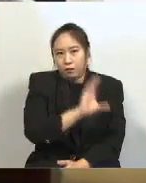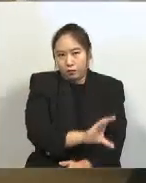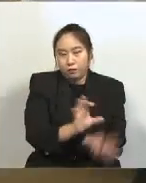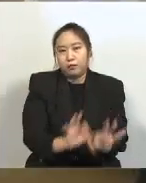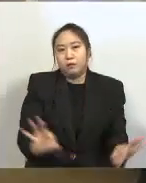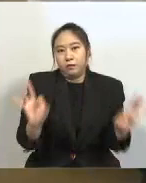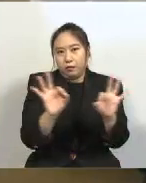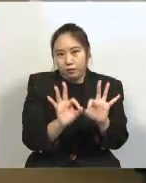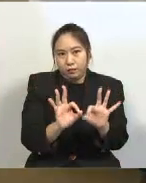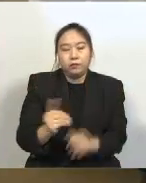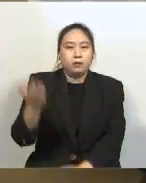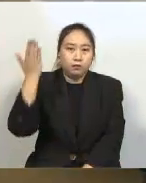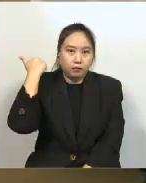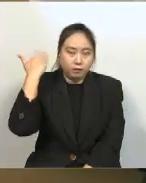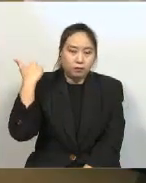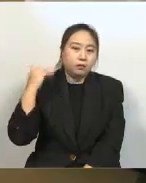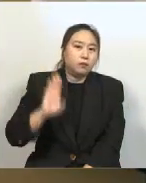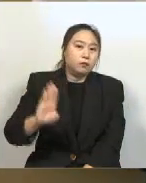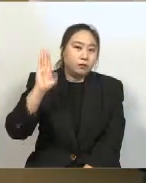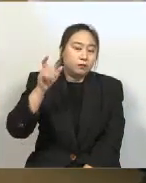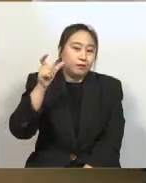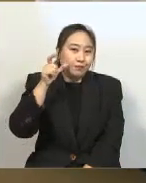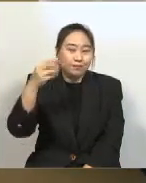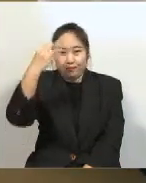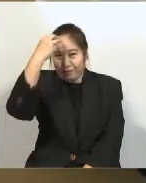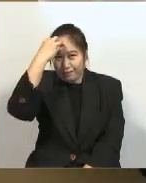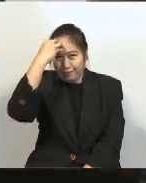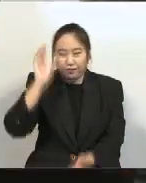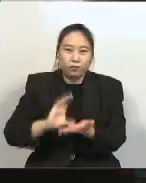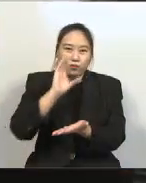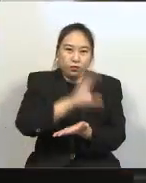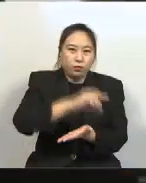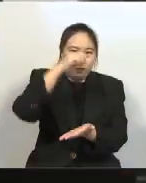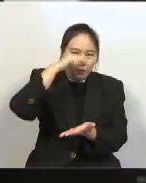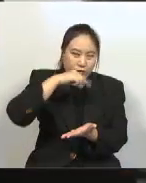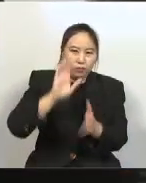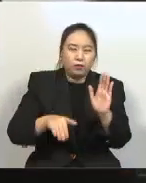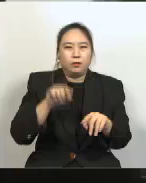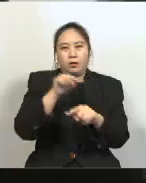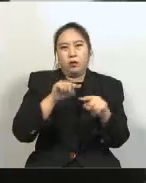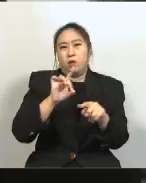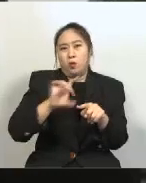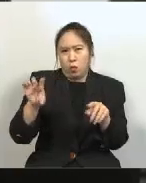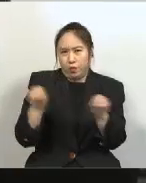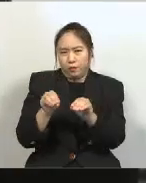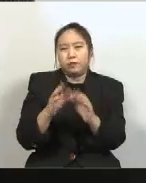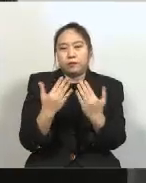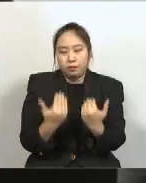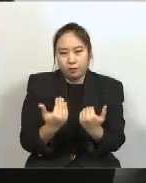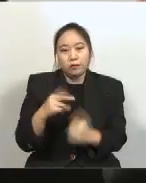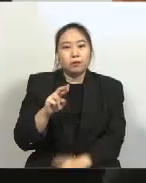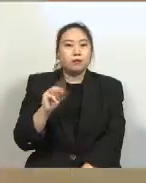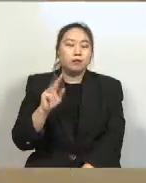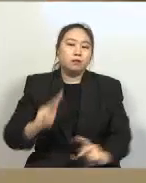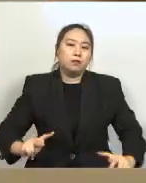ำคัญซึ่งที่ผ่านมามีบริษัทขนาดใหญ่ของญี่ปุ่นเข้ามาลงทุนในประเทศไทยเกือบ 100%รัฐมนตรีว่า